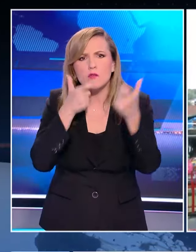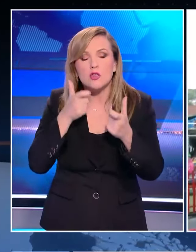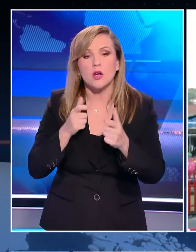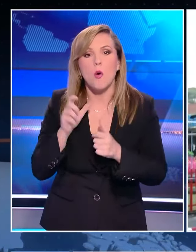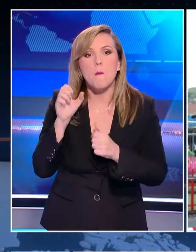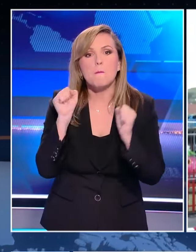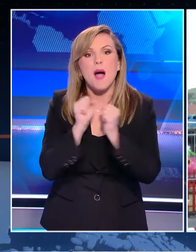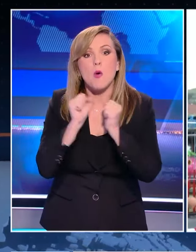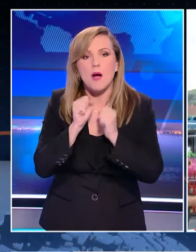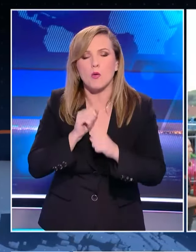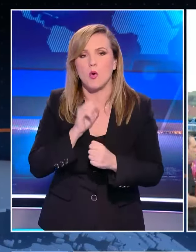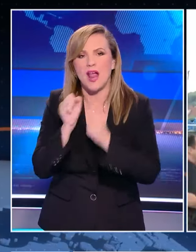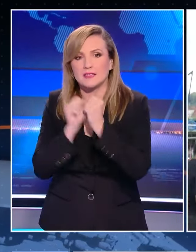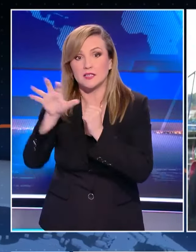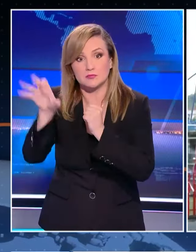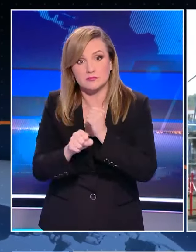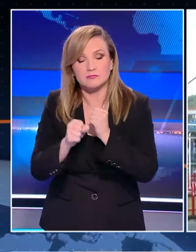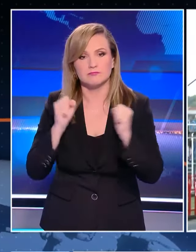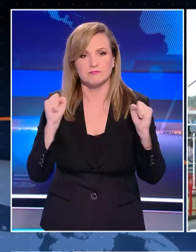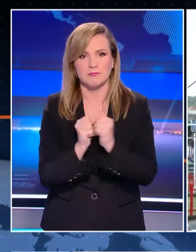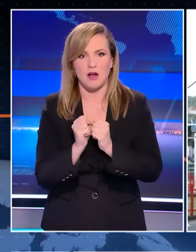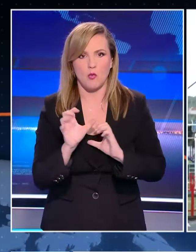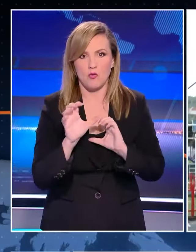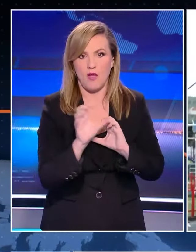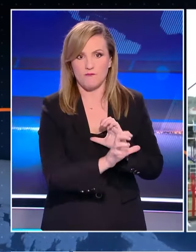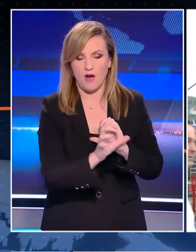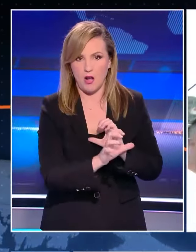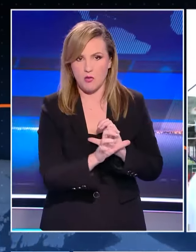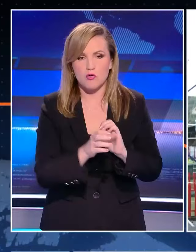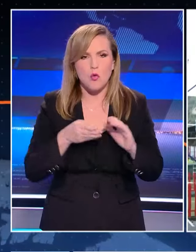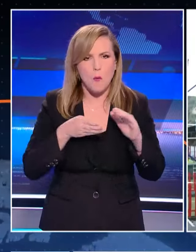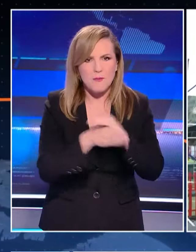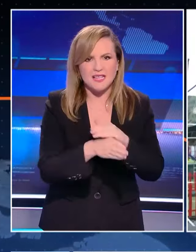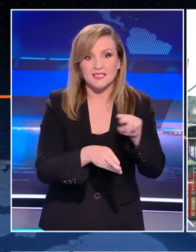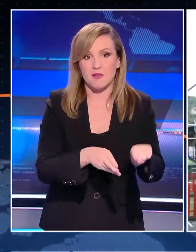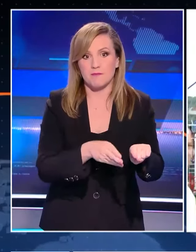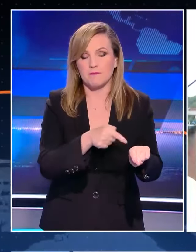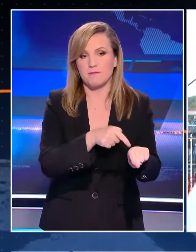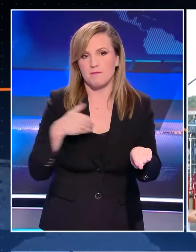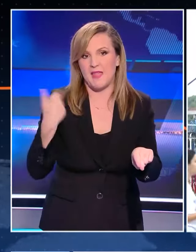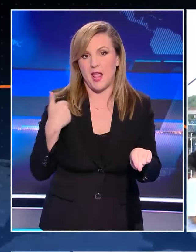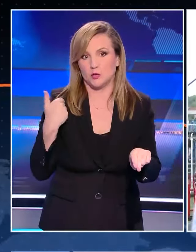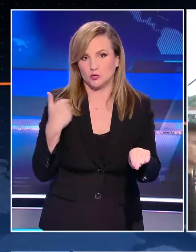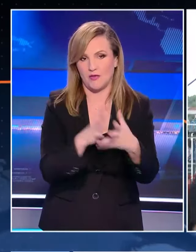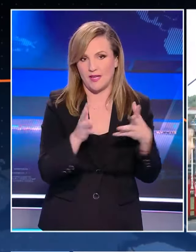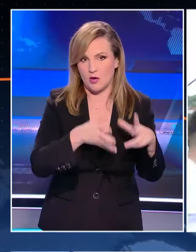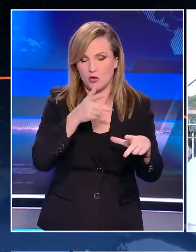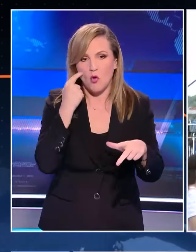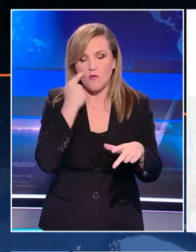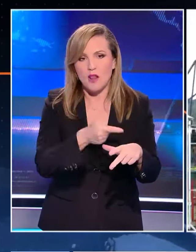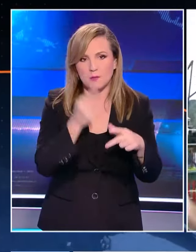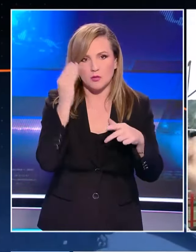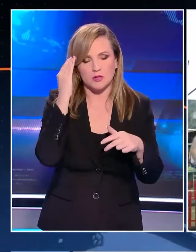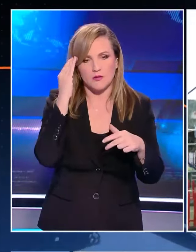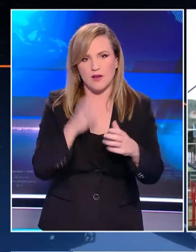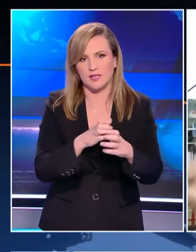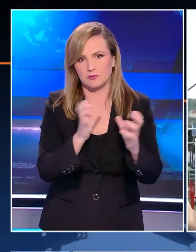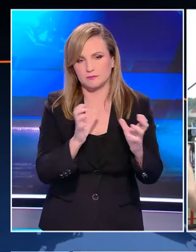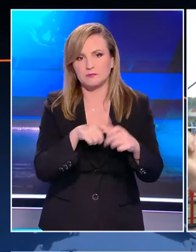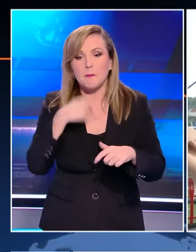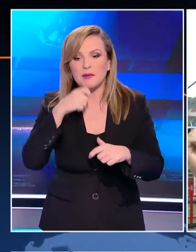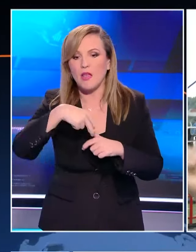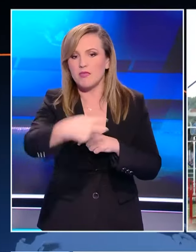να πάρω πάγο. Και εκεί τη στιγμή μετά πάω μέσα εκεί που ήταν το παιδί. Βλέπω το κεφάλι ήταν ανοιχτό. Η μητέρα ήταν